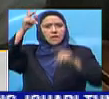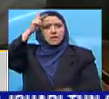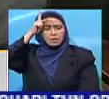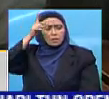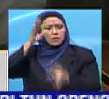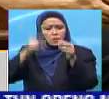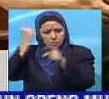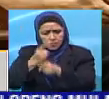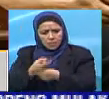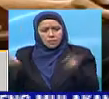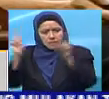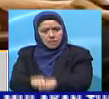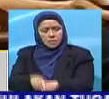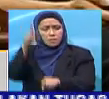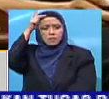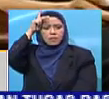di Kelantan.